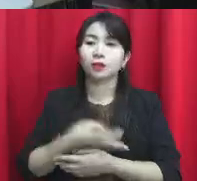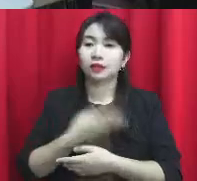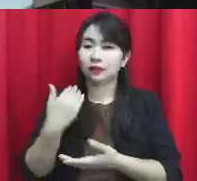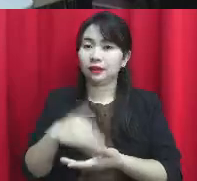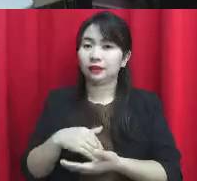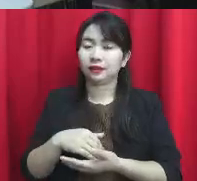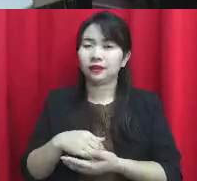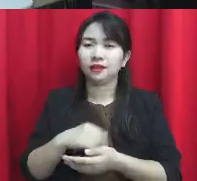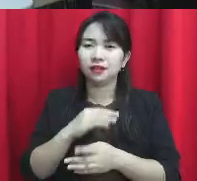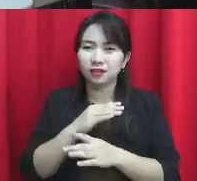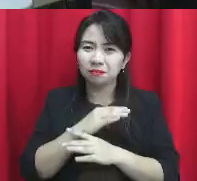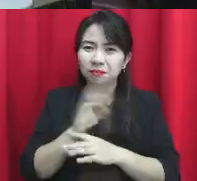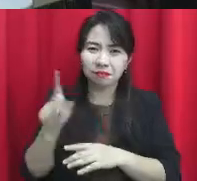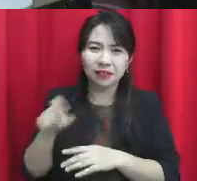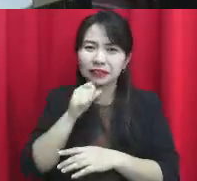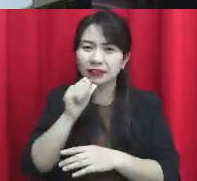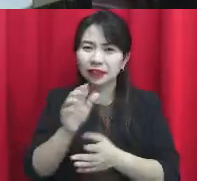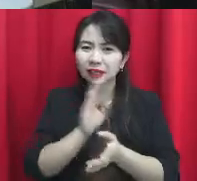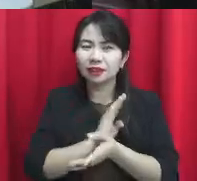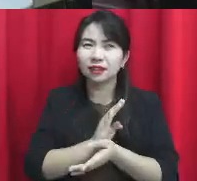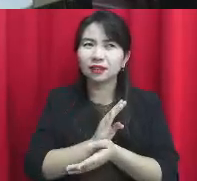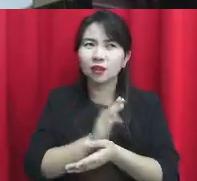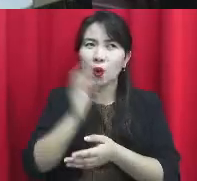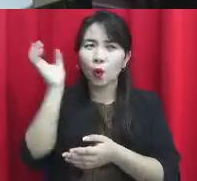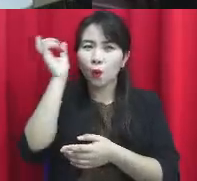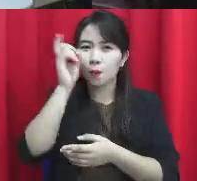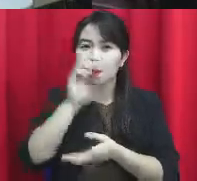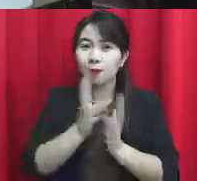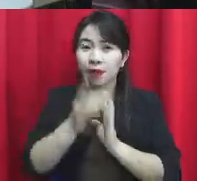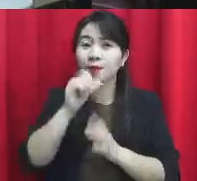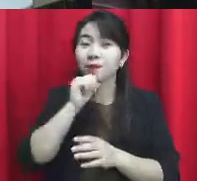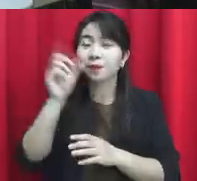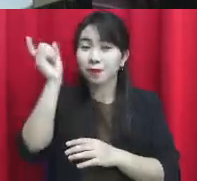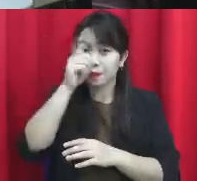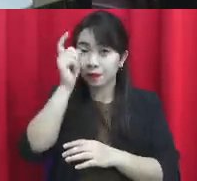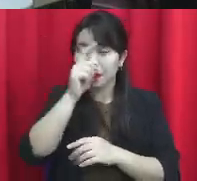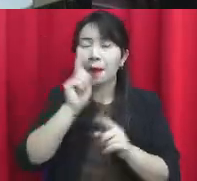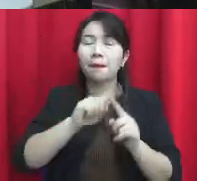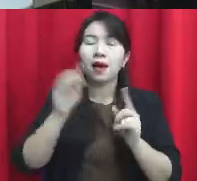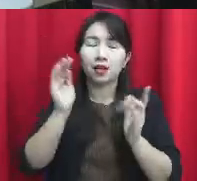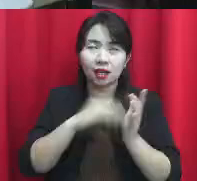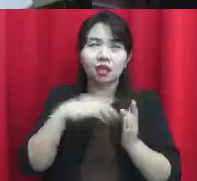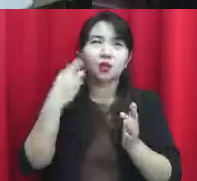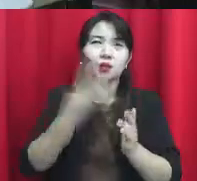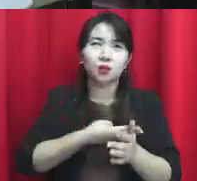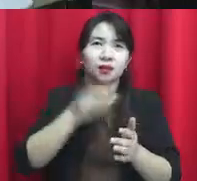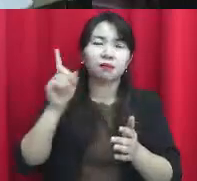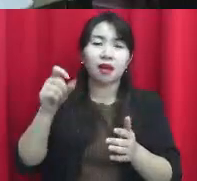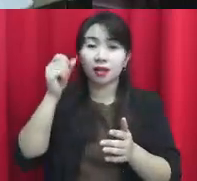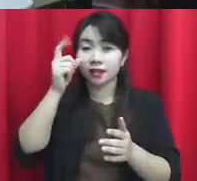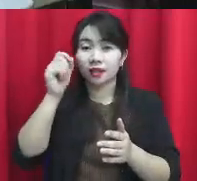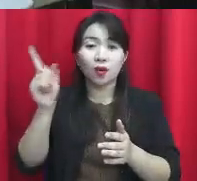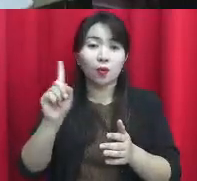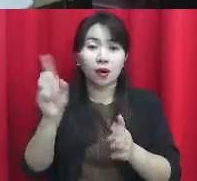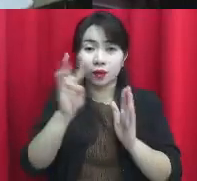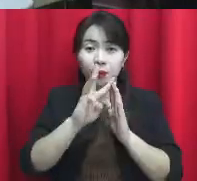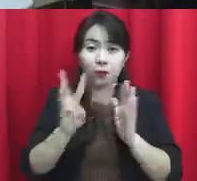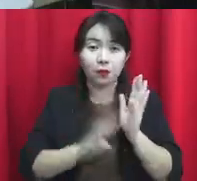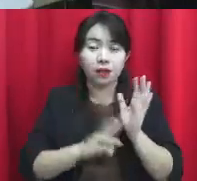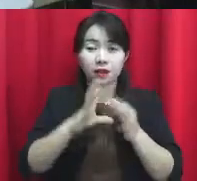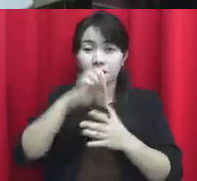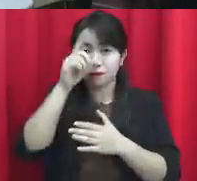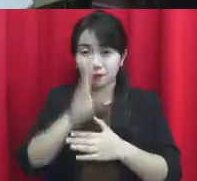not unwise Yeah you see But understanding What the Will Of The Lord